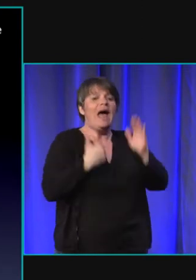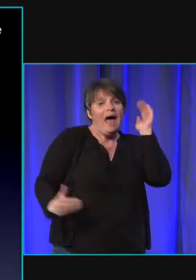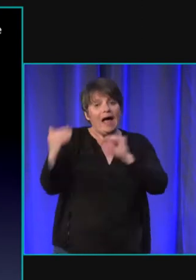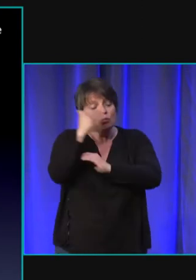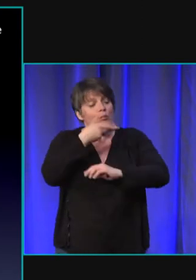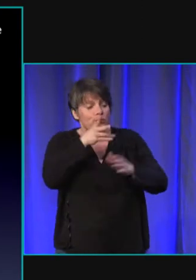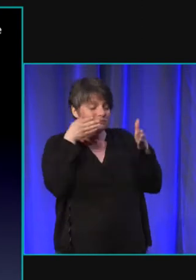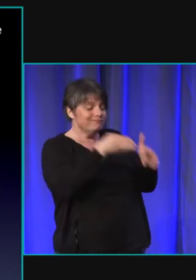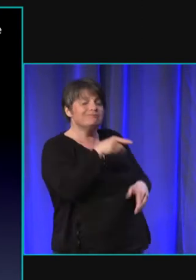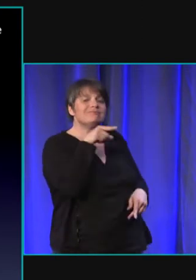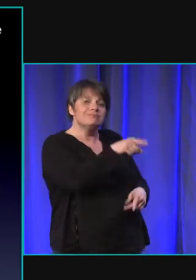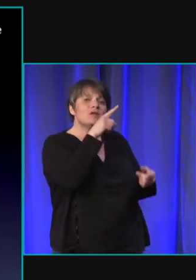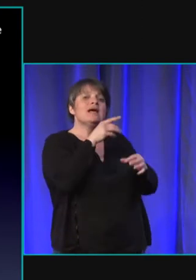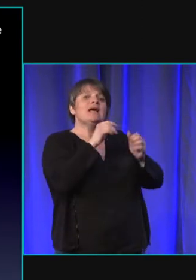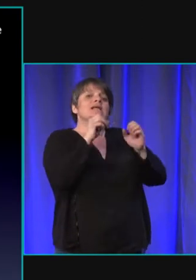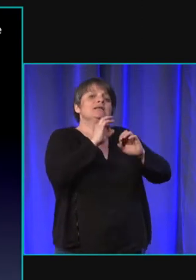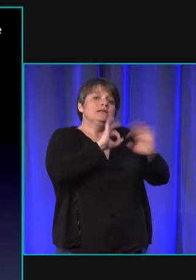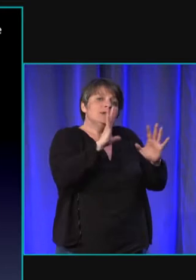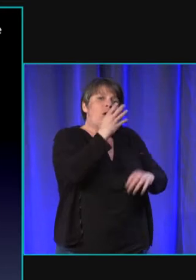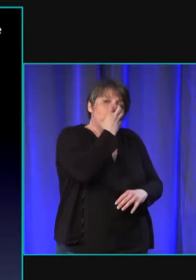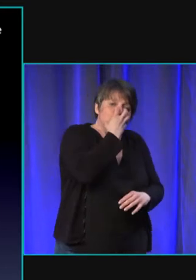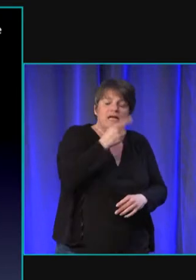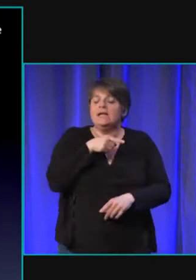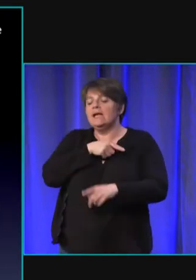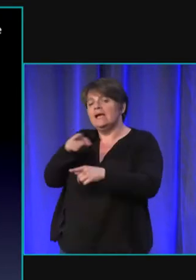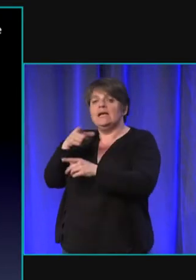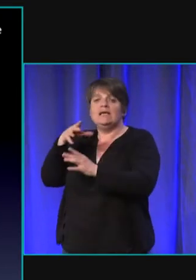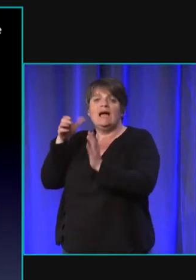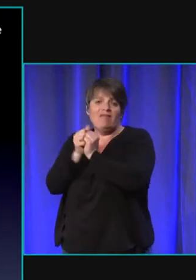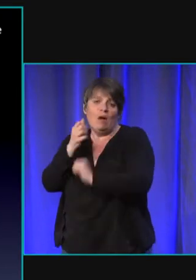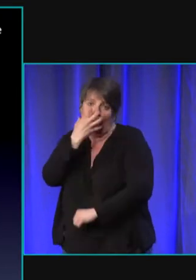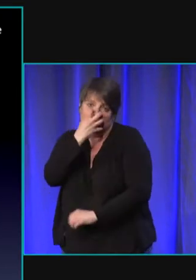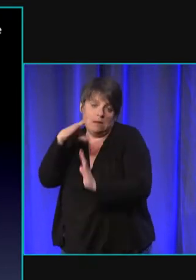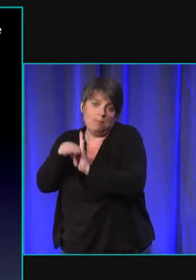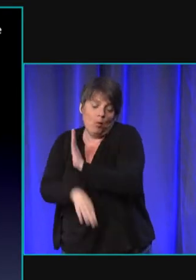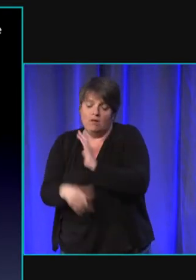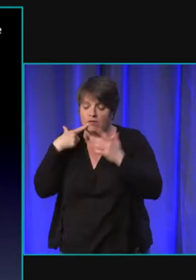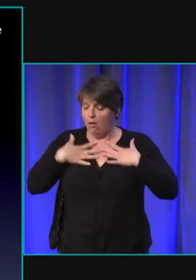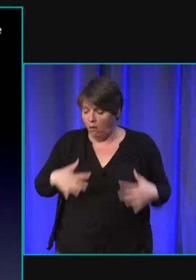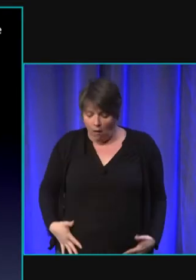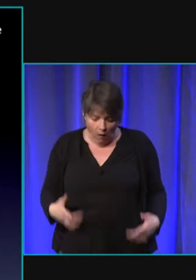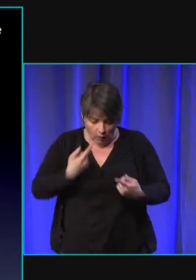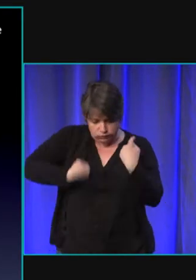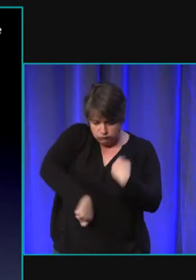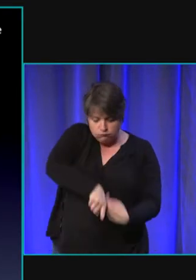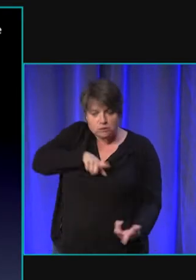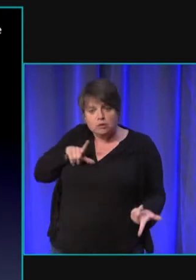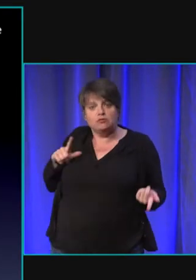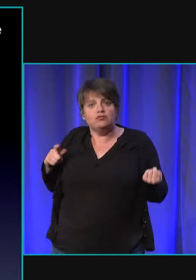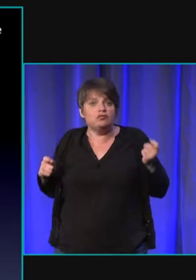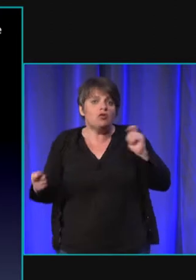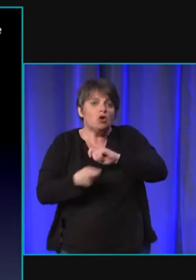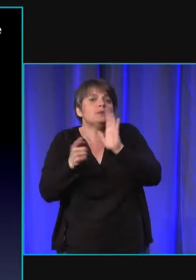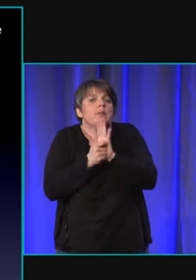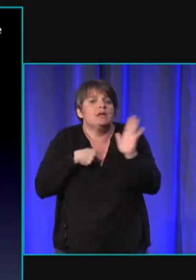anaérobie et beaucoup moins leur filière aérobie. Voilà, il y a un chamboulement, un changement métabolique au cours de la